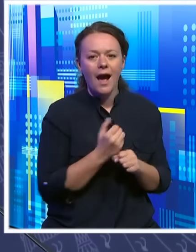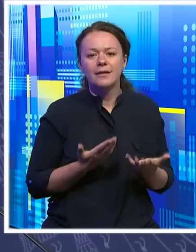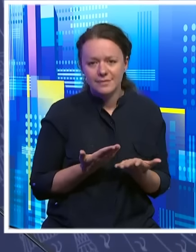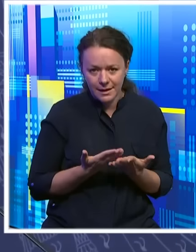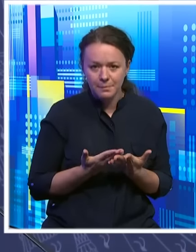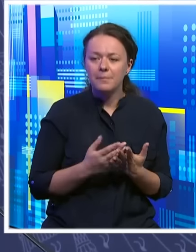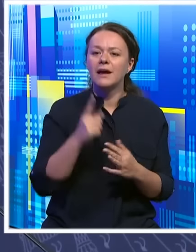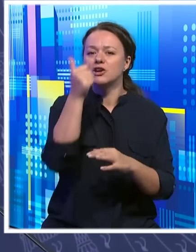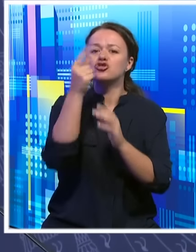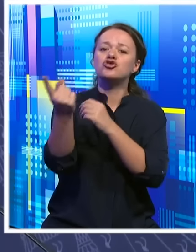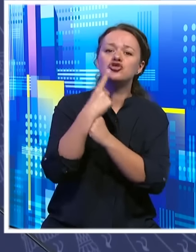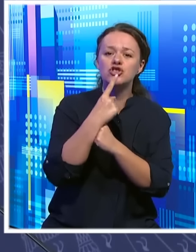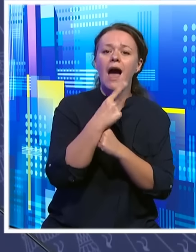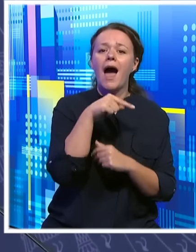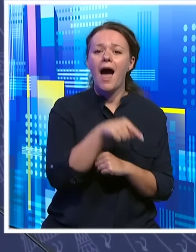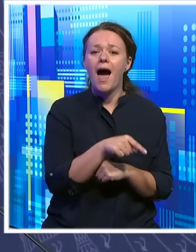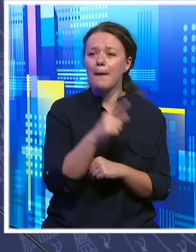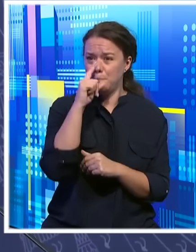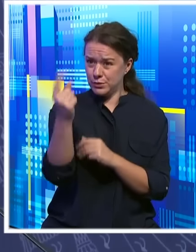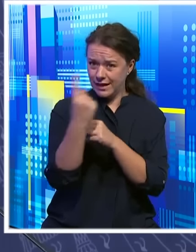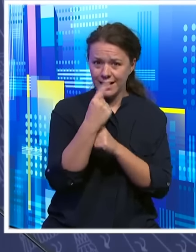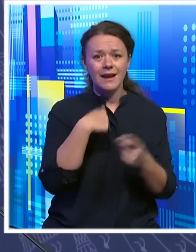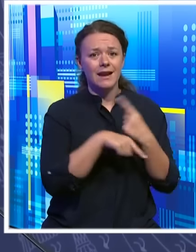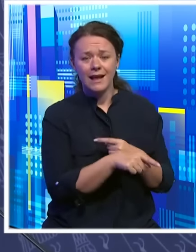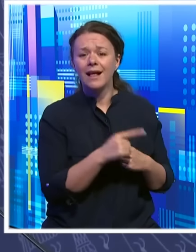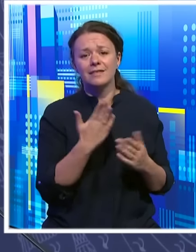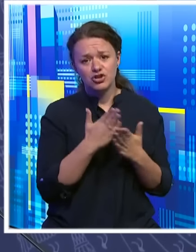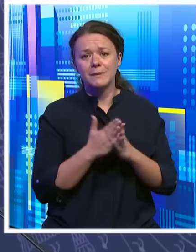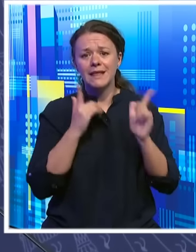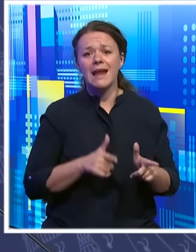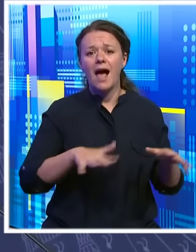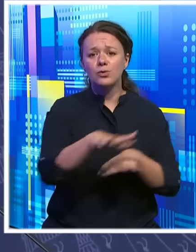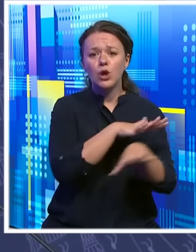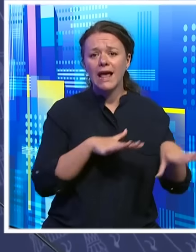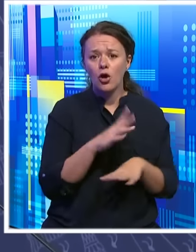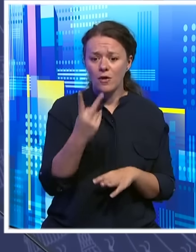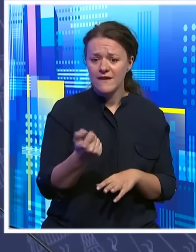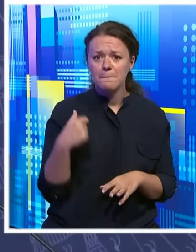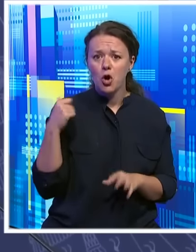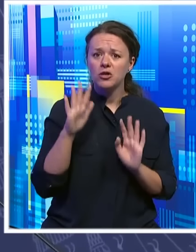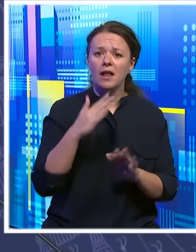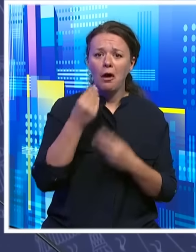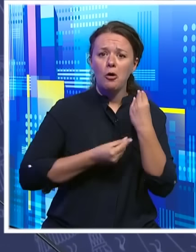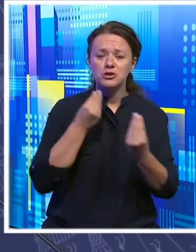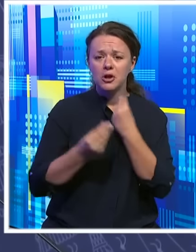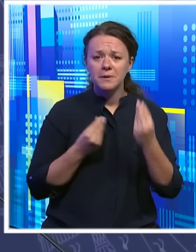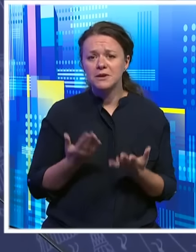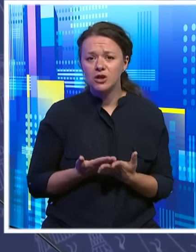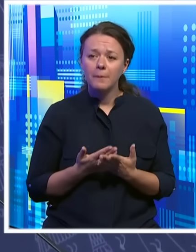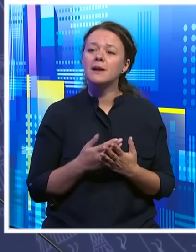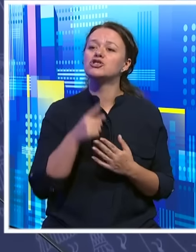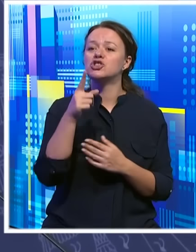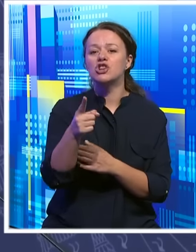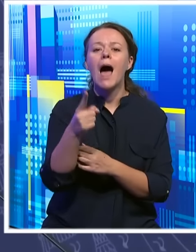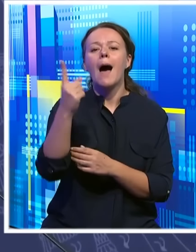Putina ću da izazovem rat u regionu, i to slušam već 2,5 godine tačno, da sam Putinov potrčko, nije džabe meni Putin